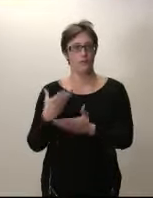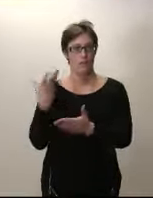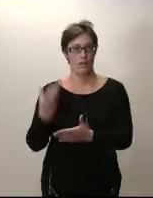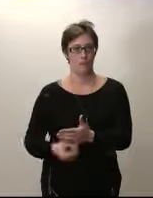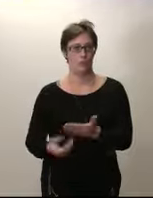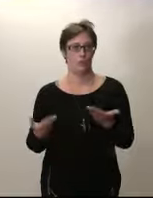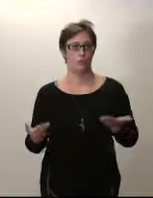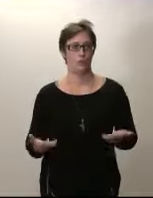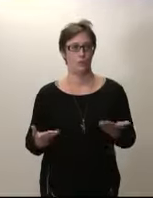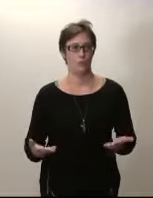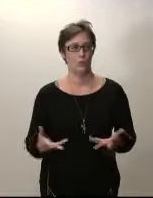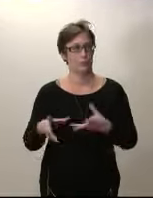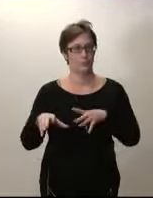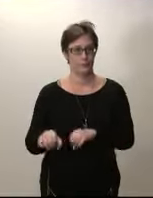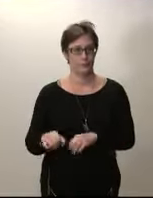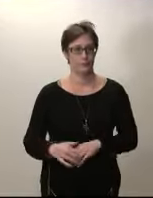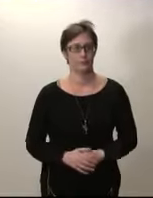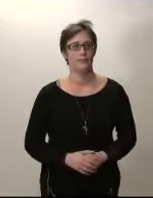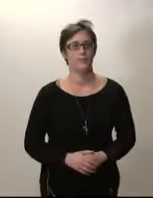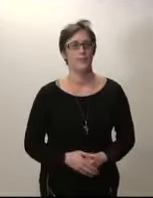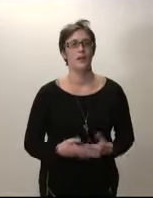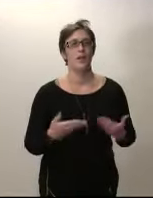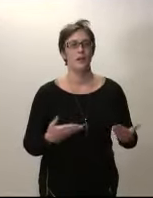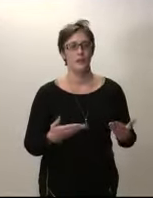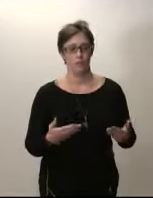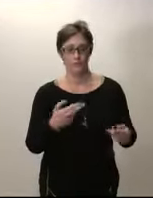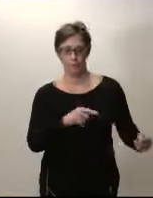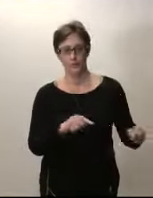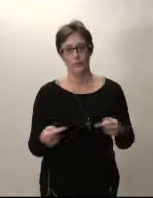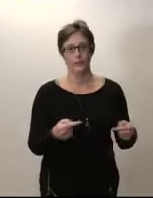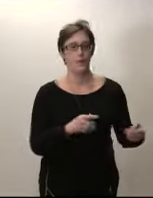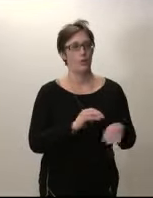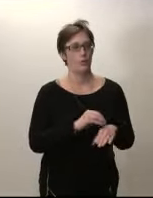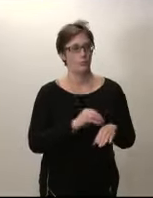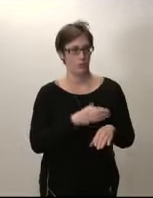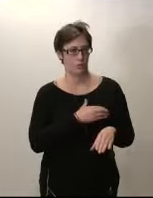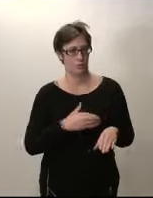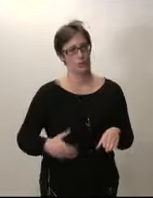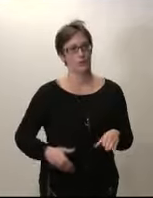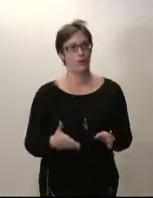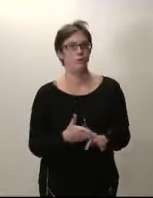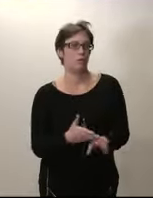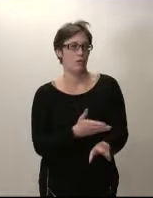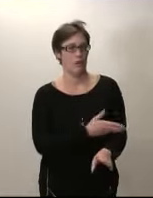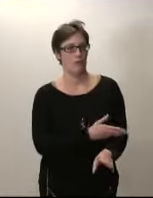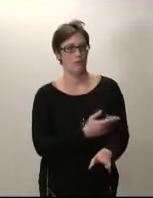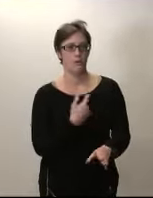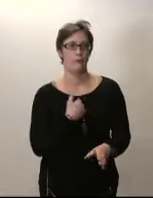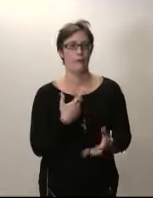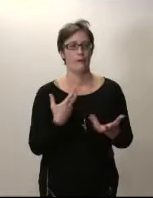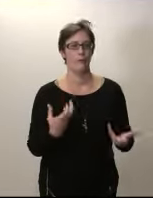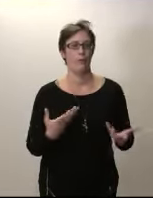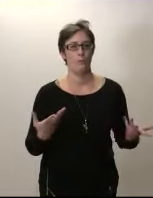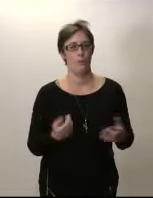jour. Avant d'ouvrir les débats de ce conseil municipal, je tiens à adresser, au nom de la ville de